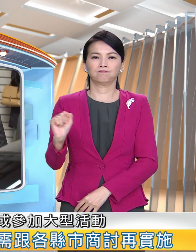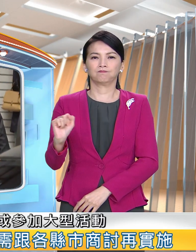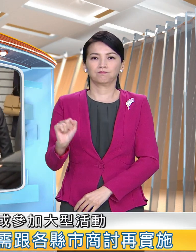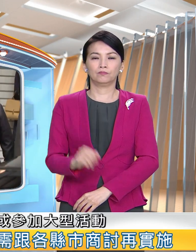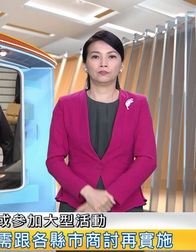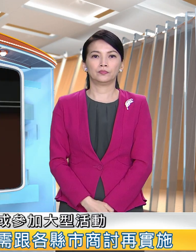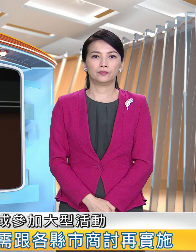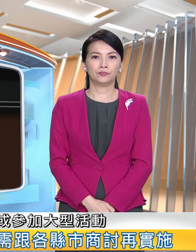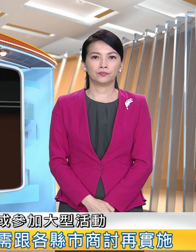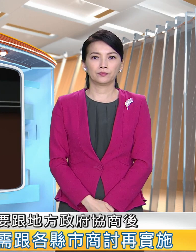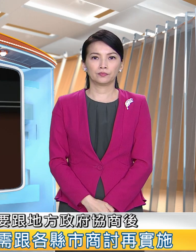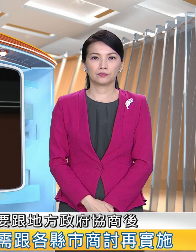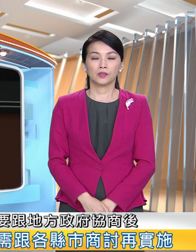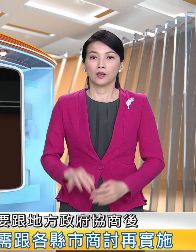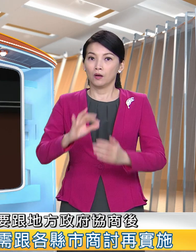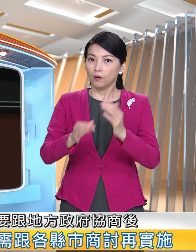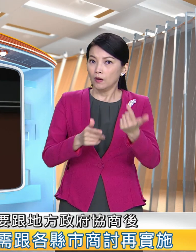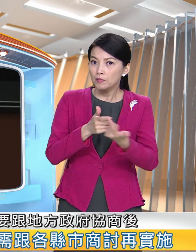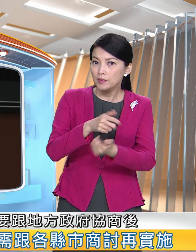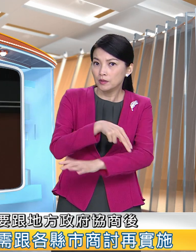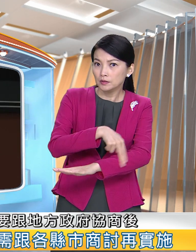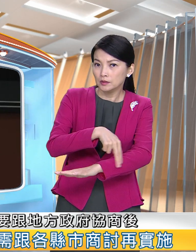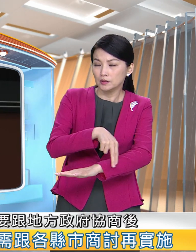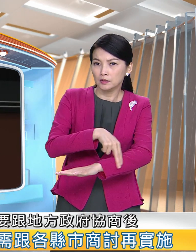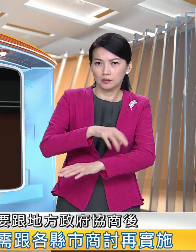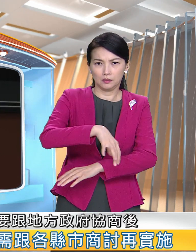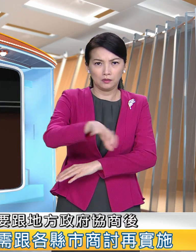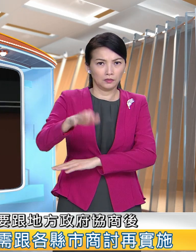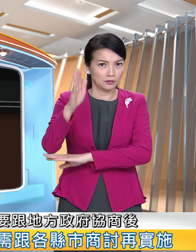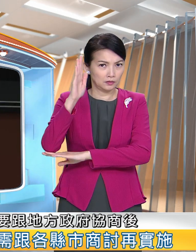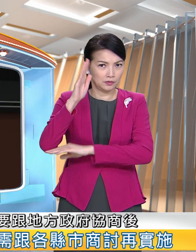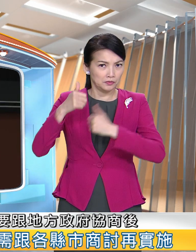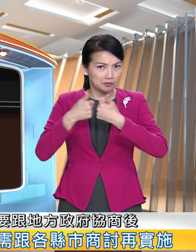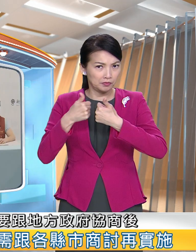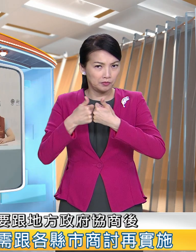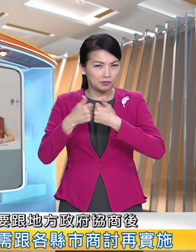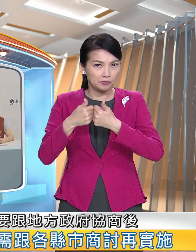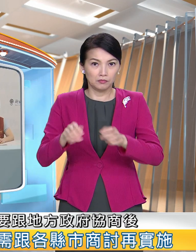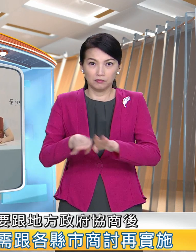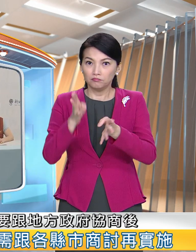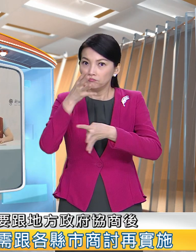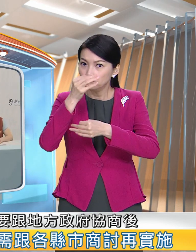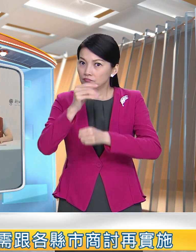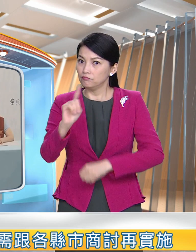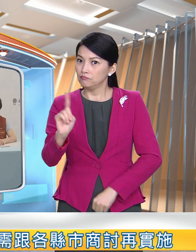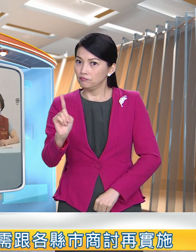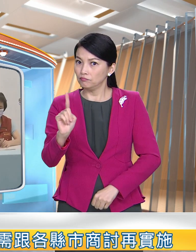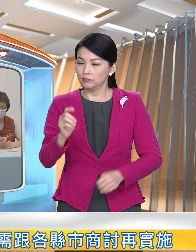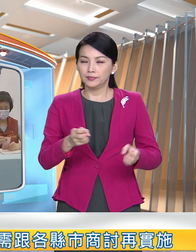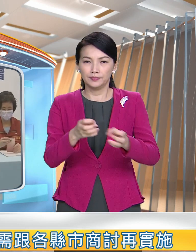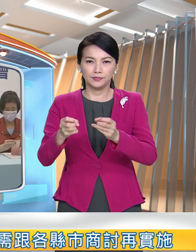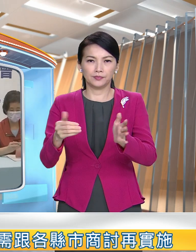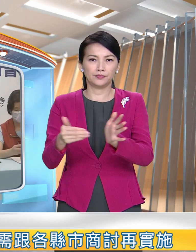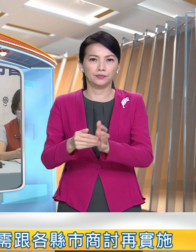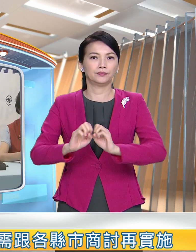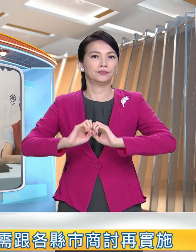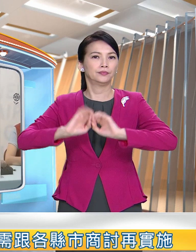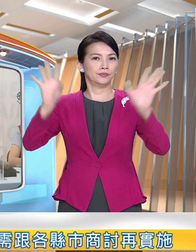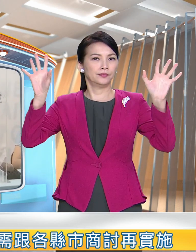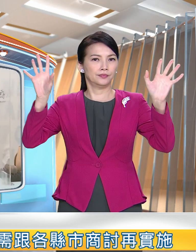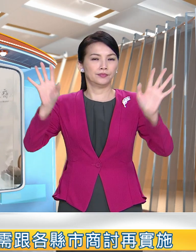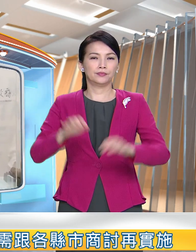动。而相关配套还需要跟地方政府协商之后再决定实施的日